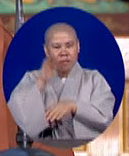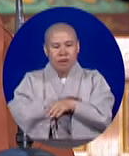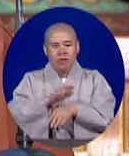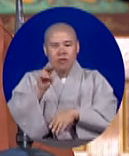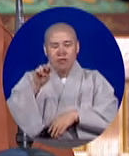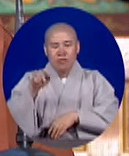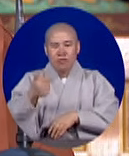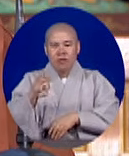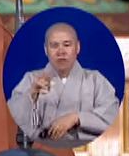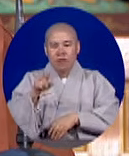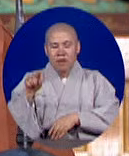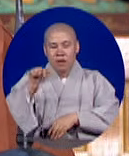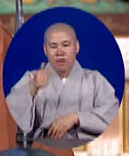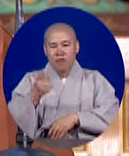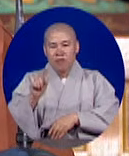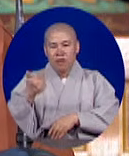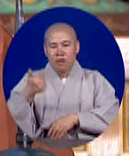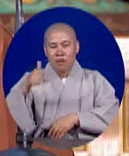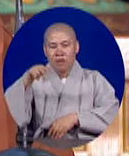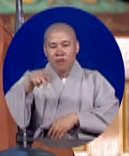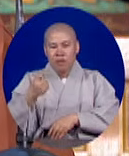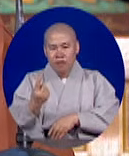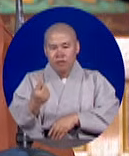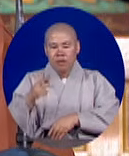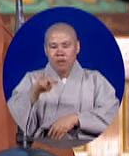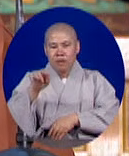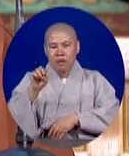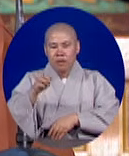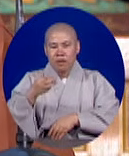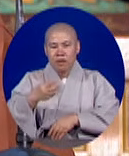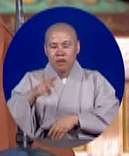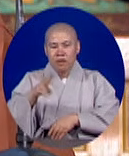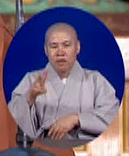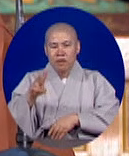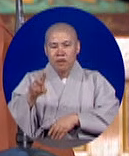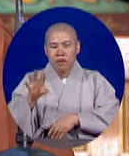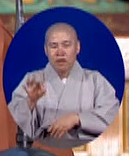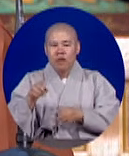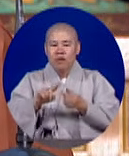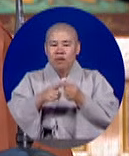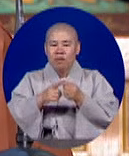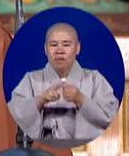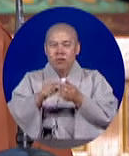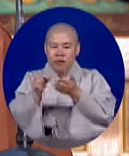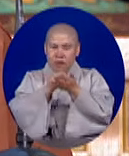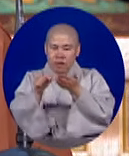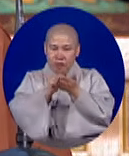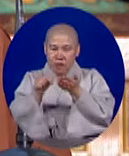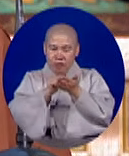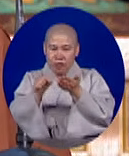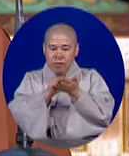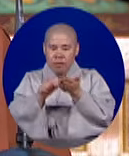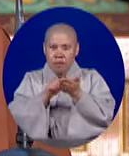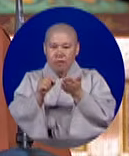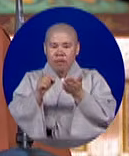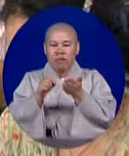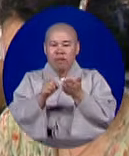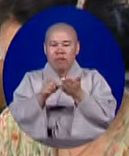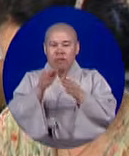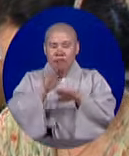실상 반야가 있는데 문자는 이제 기록으로 남겨놓은 게 문자고